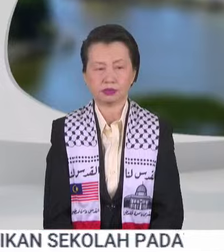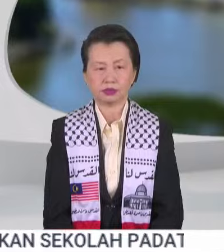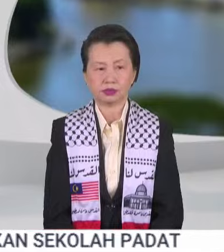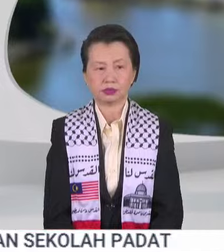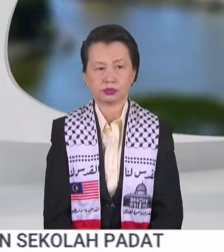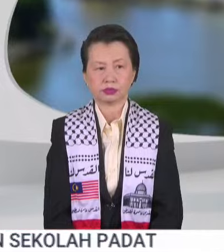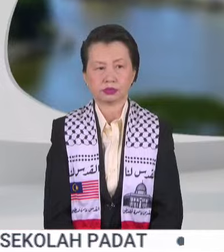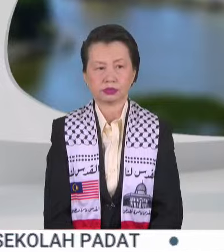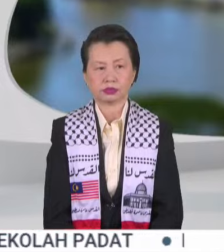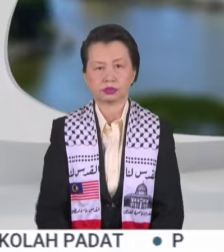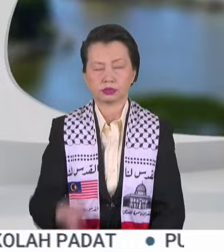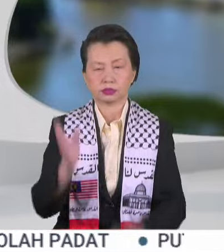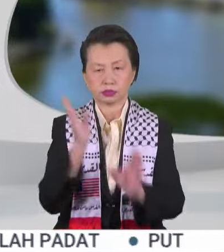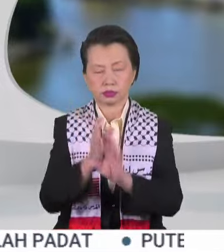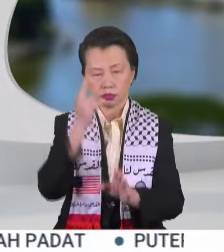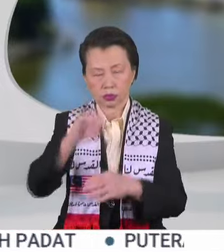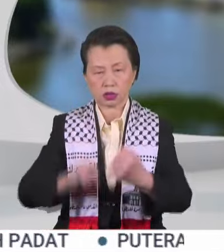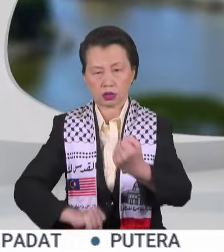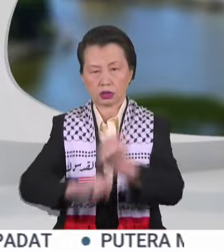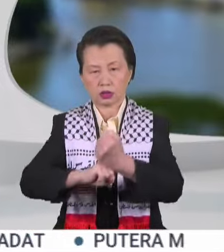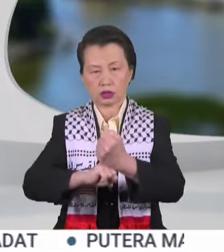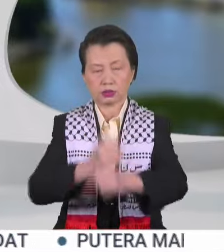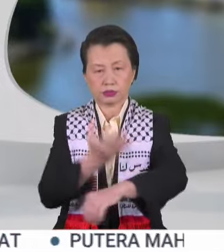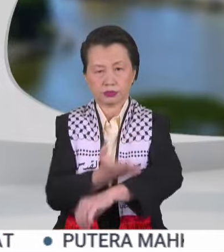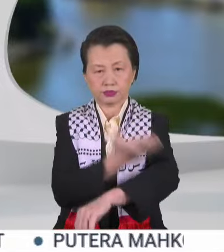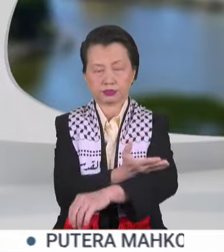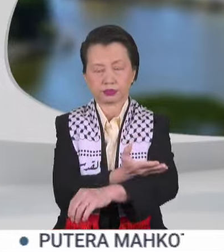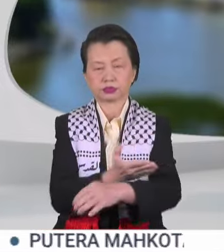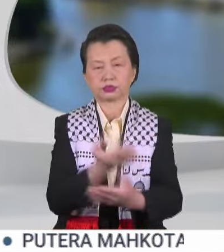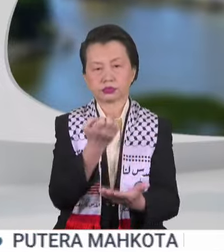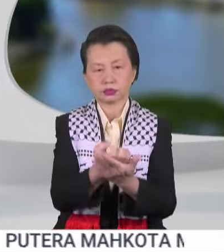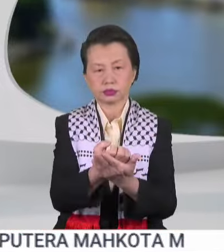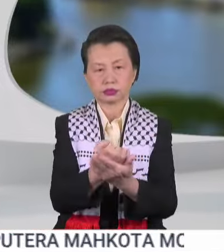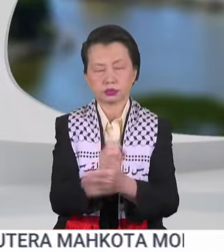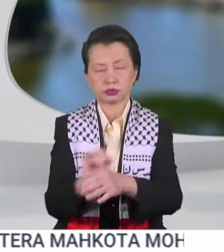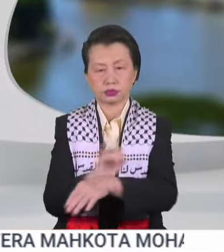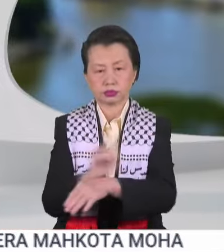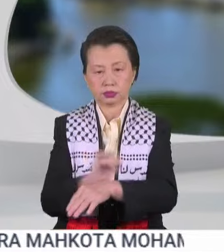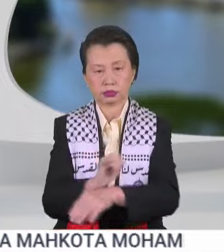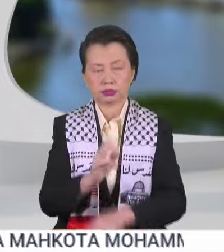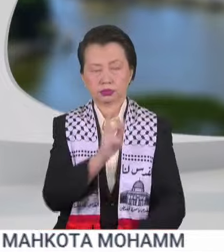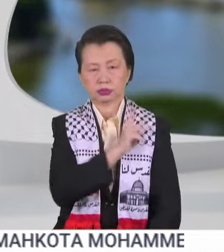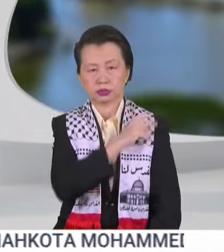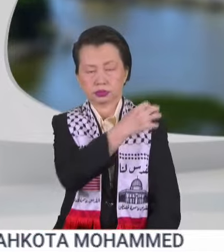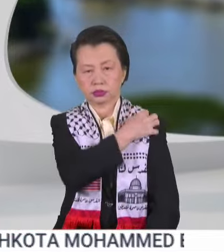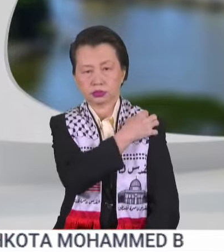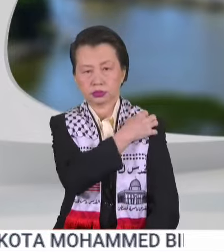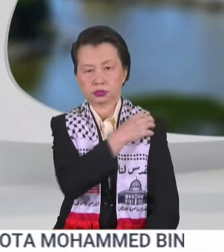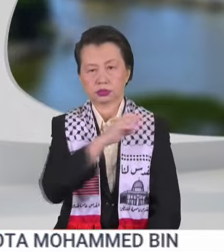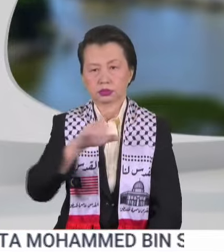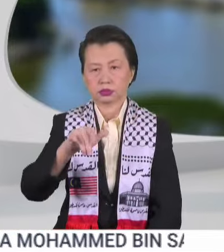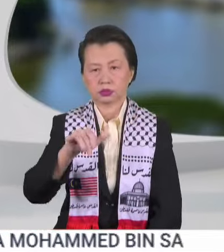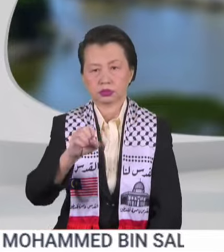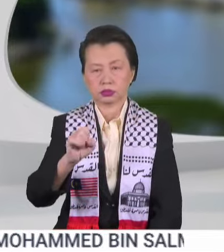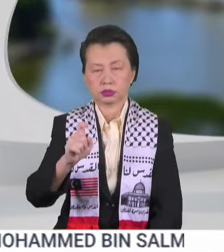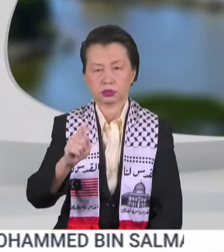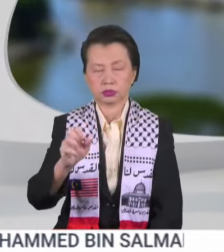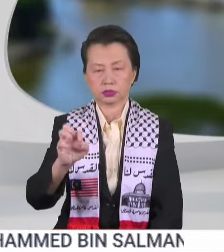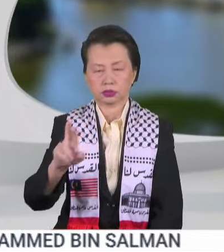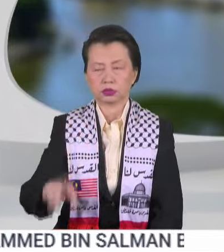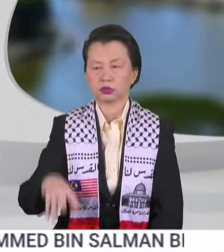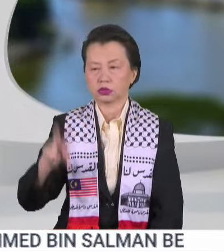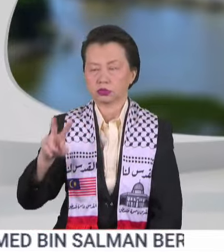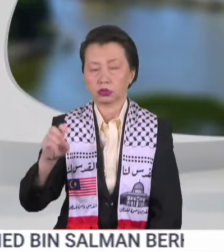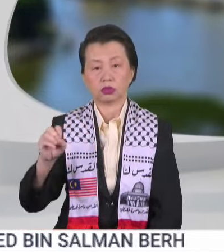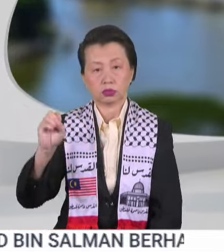United Overseas Bank komited untuk menyokong perkembangan ekonomi dan pembangunan industri Sarawak. Ketua Pegawai Kelestarian UOB Malaysia